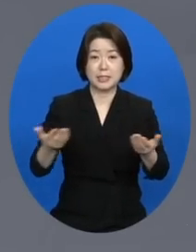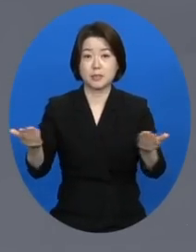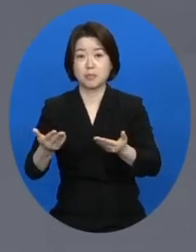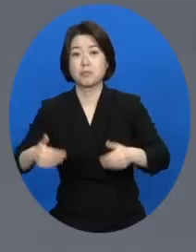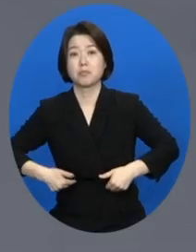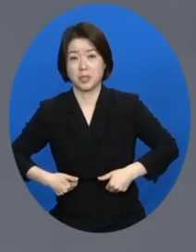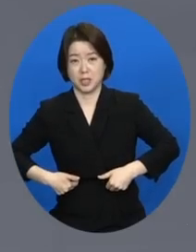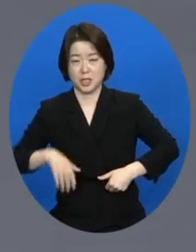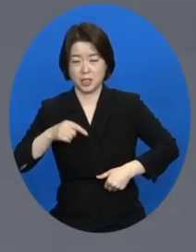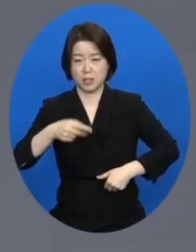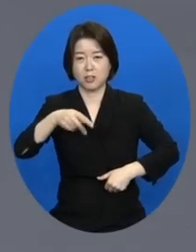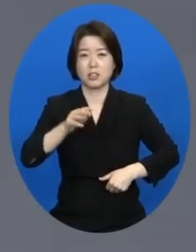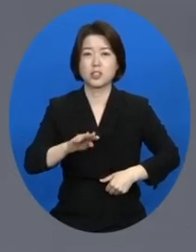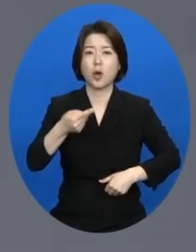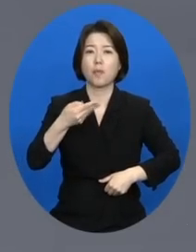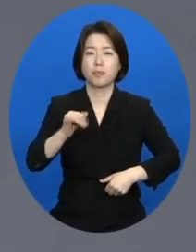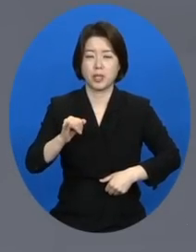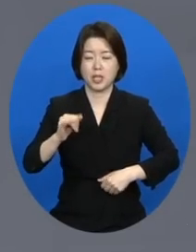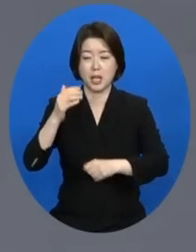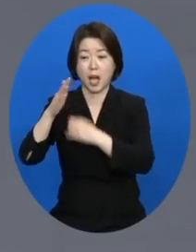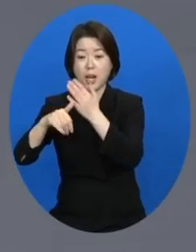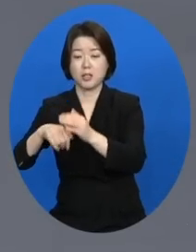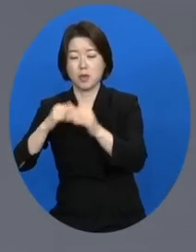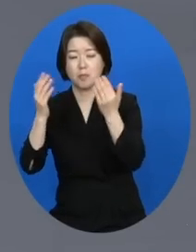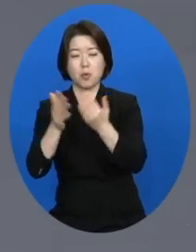용어로 섭리. 하나님께서 모두